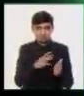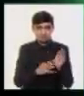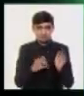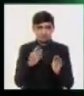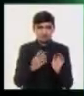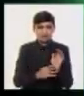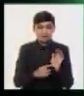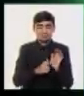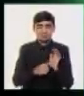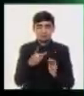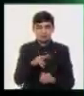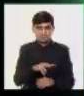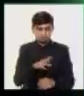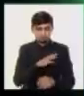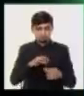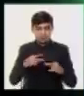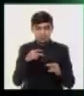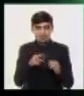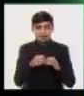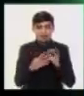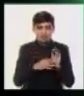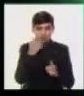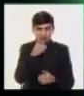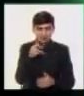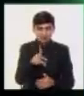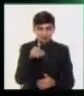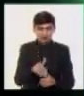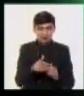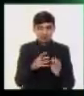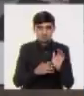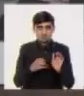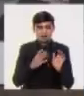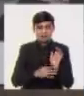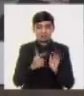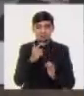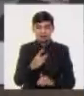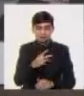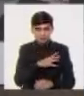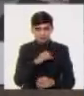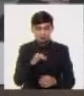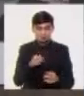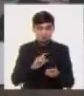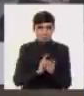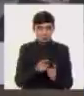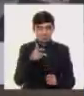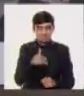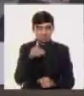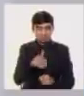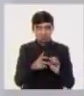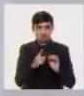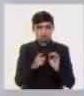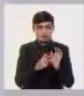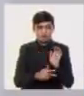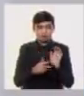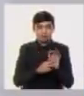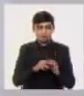972 купюры. А вот в 2019 году 3972. Обменяли 3188 банкнот.